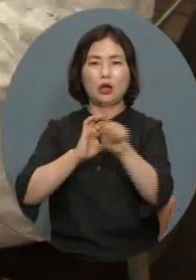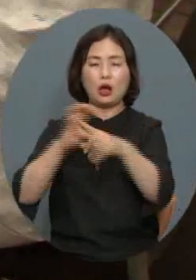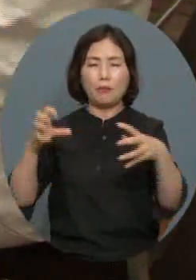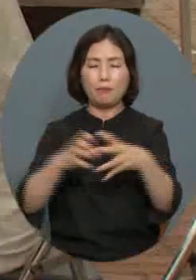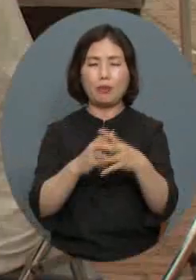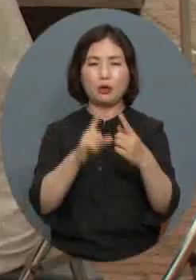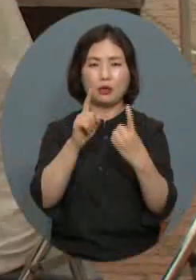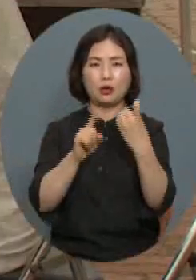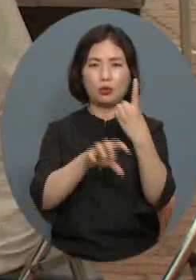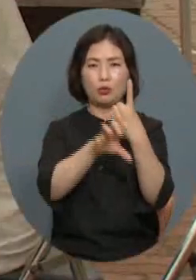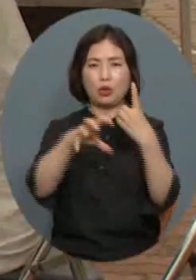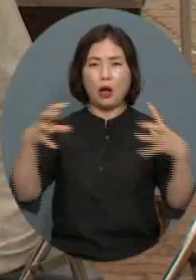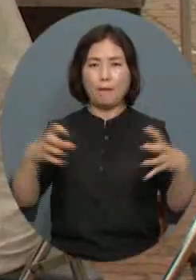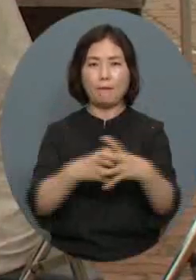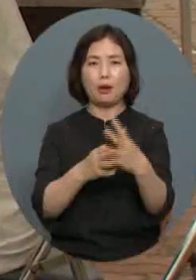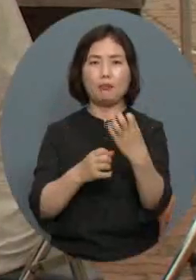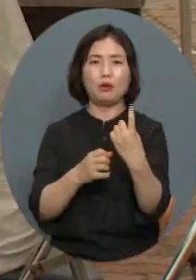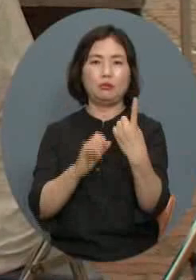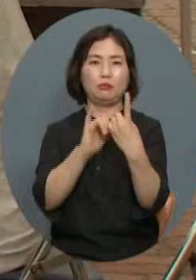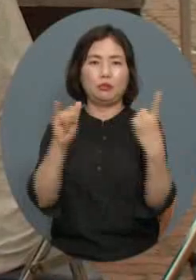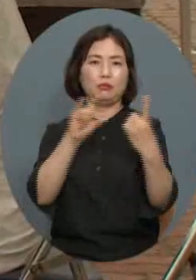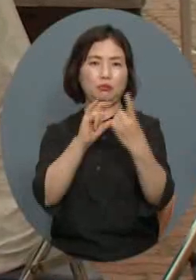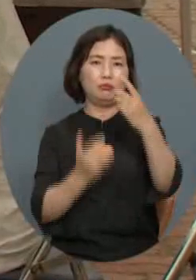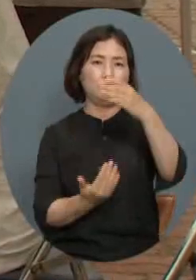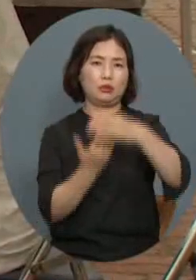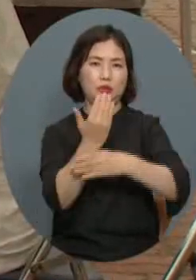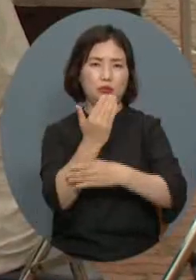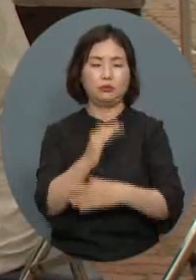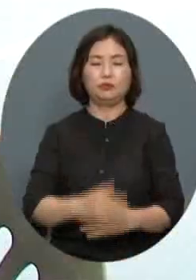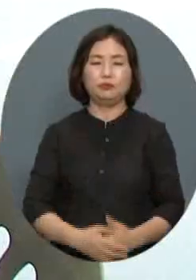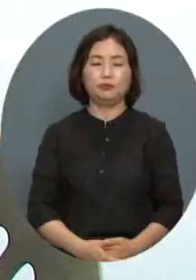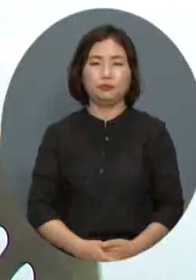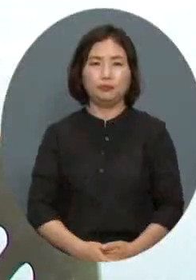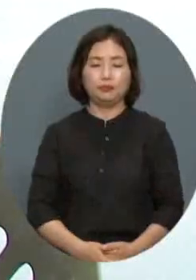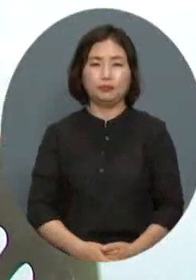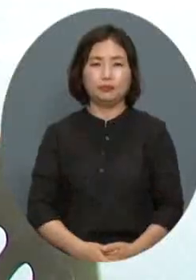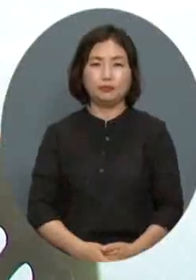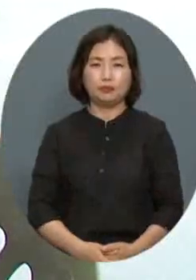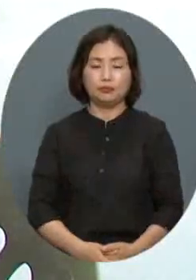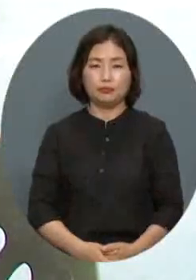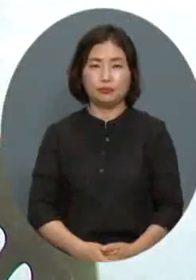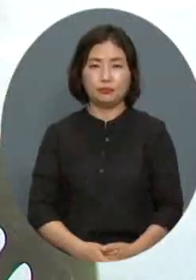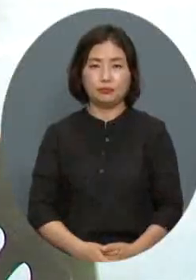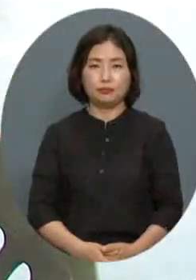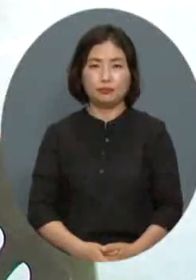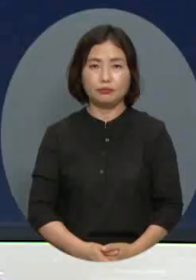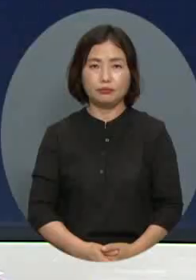11개 시군에서 41명이 나왔습니다. MBC 뉴스 조재한입니다.